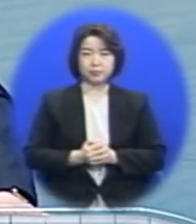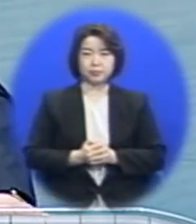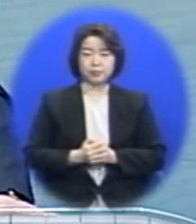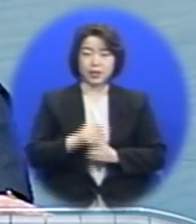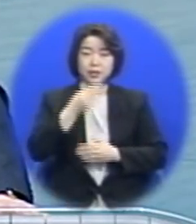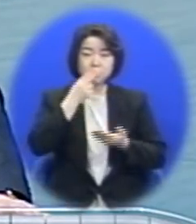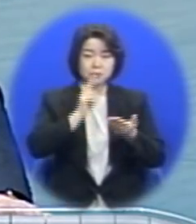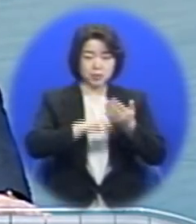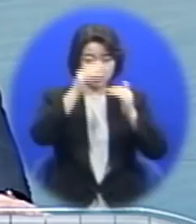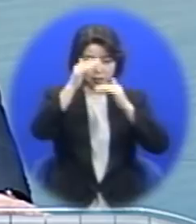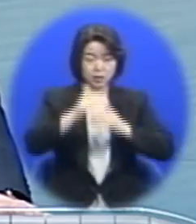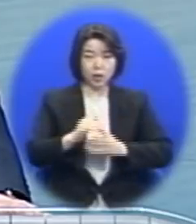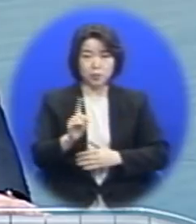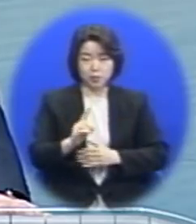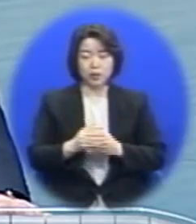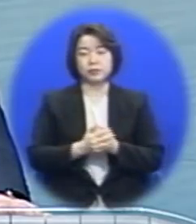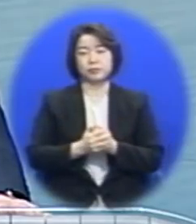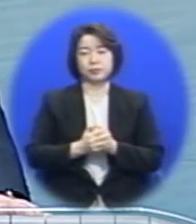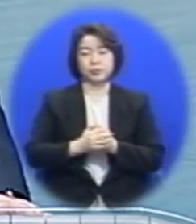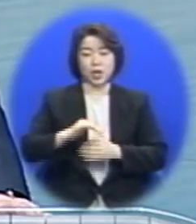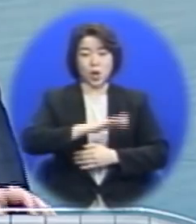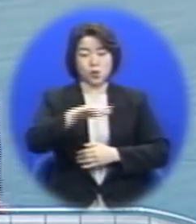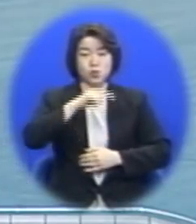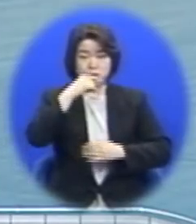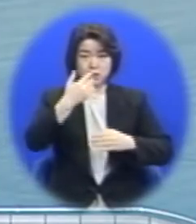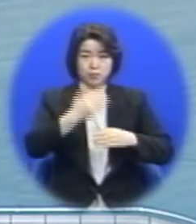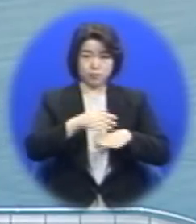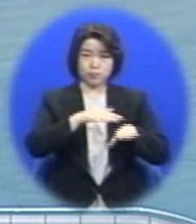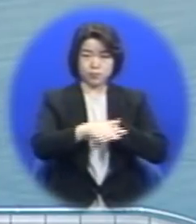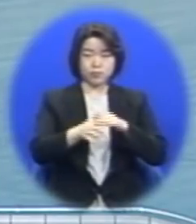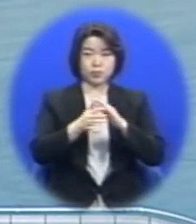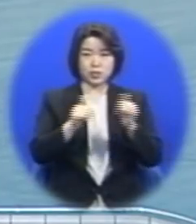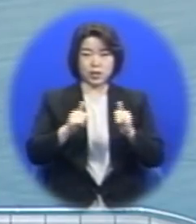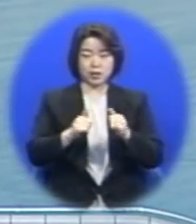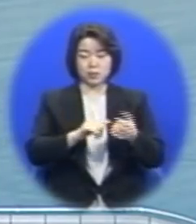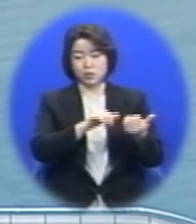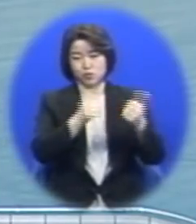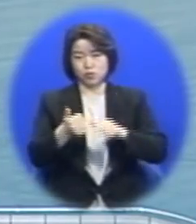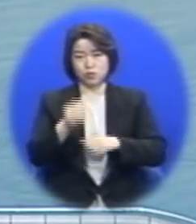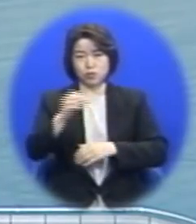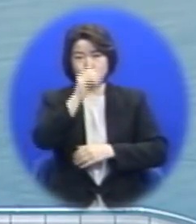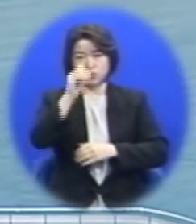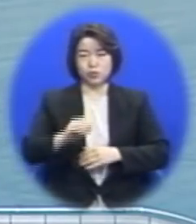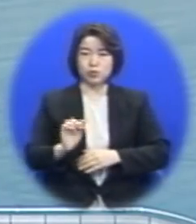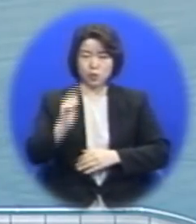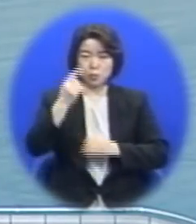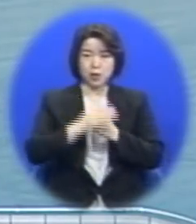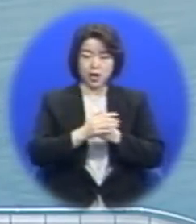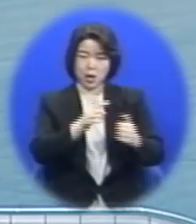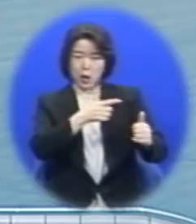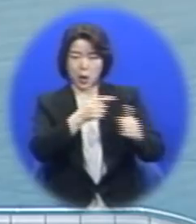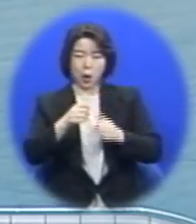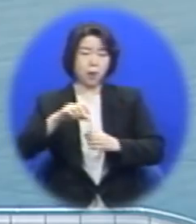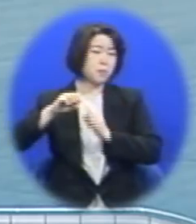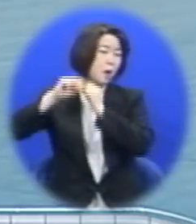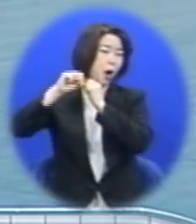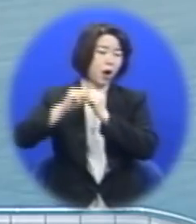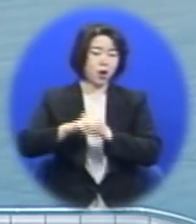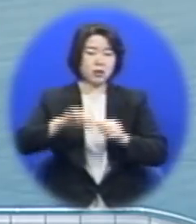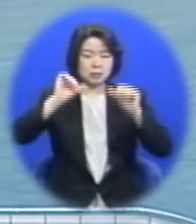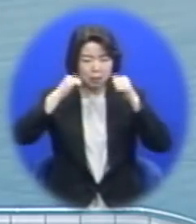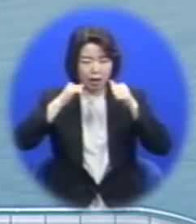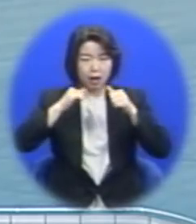그 편지 내용이 이렇습니다. 우리 공산주의자들은 사망률이 높다. 총에 맞고 교수형을 당하고